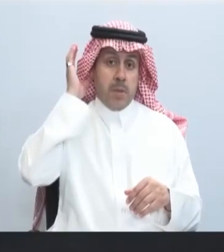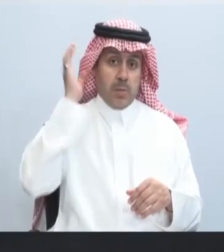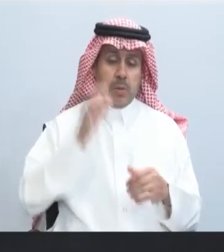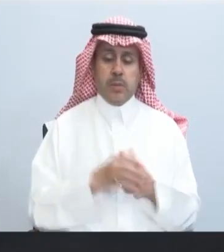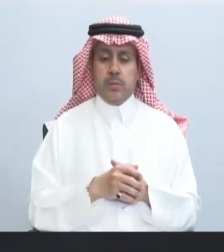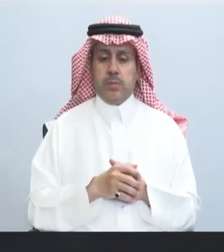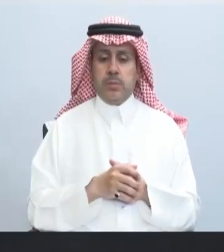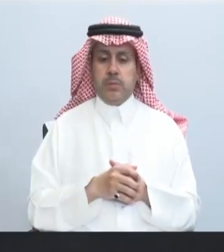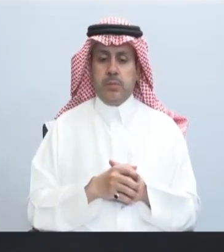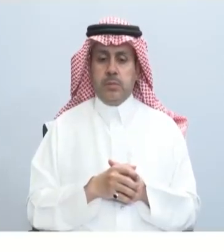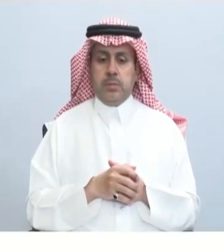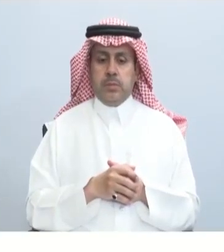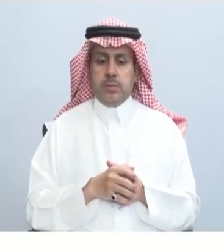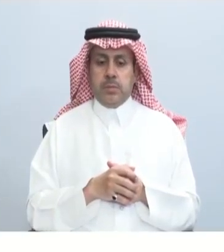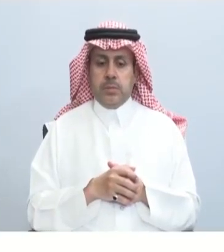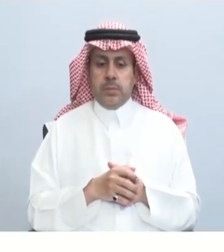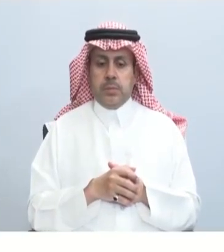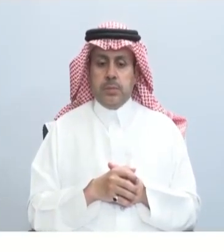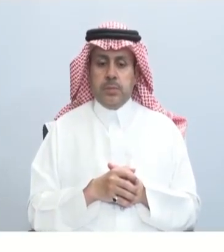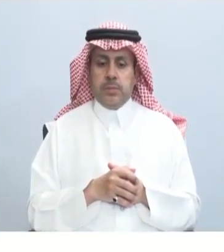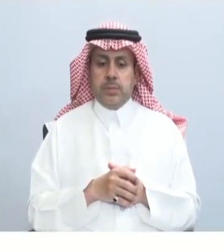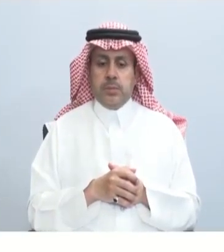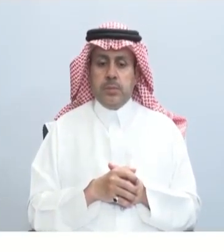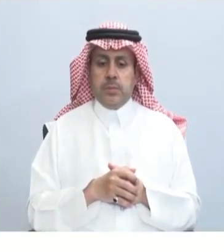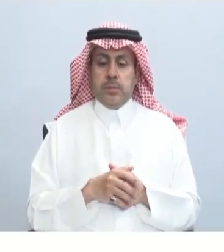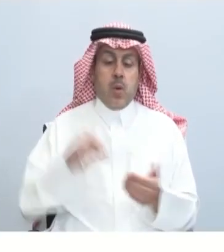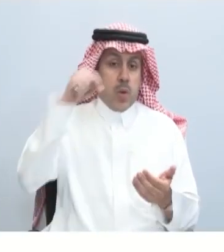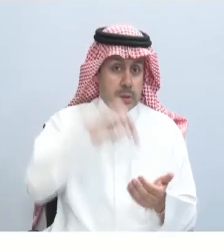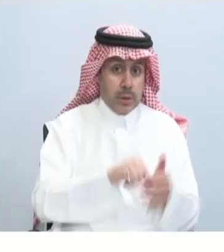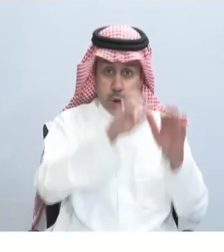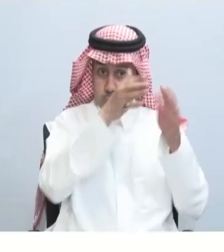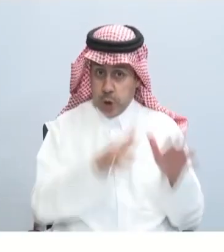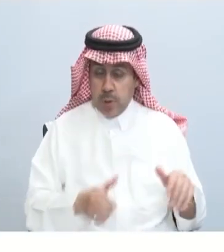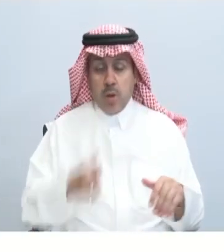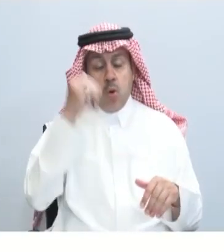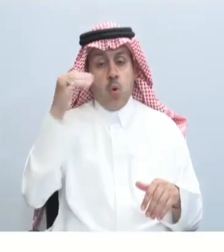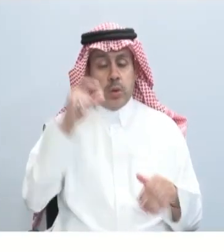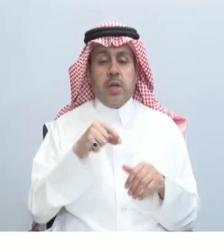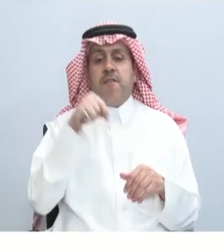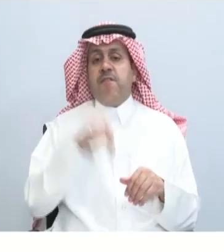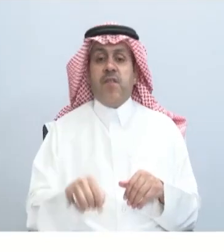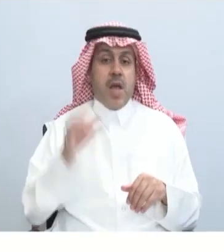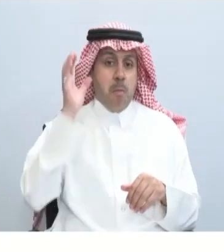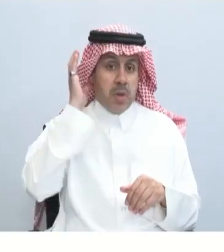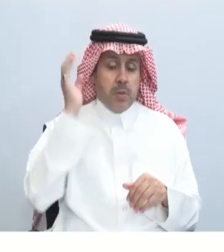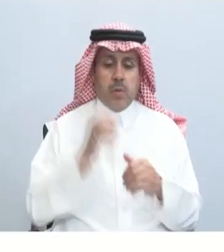ورا اجابه صحيحه اذا وقعت عند جبل احد في المدينه